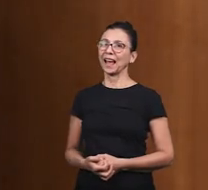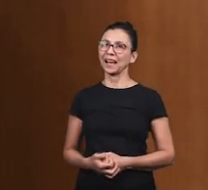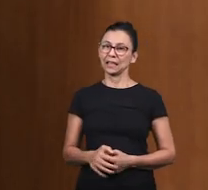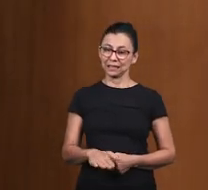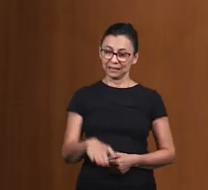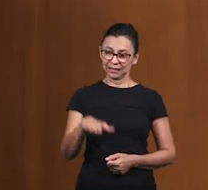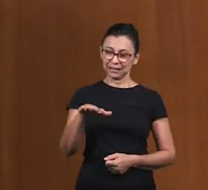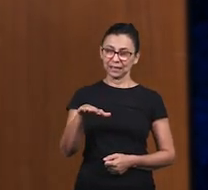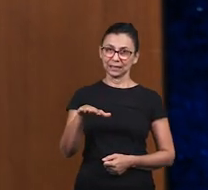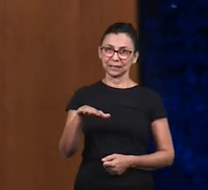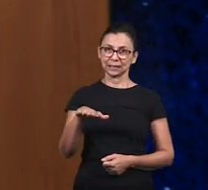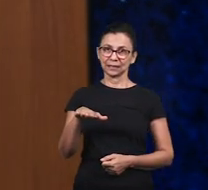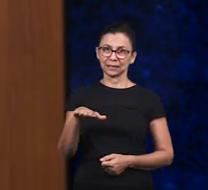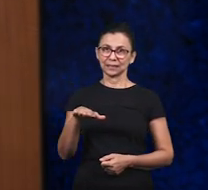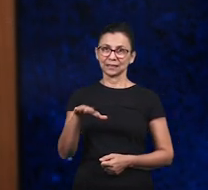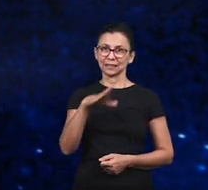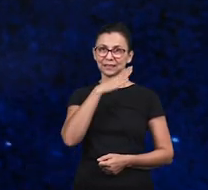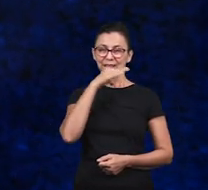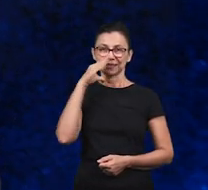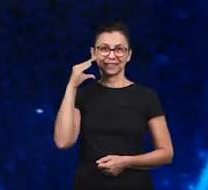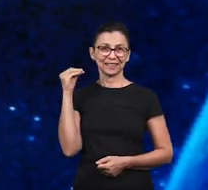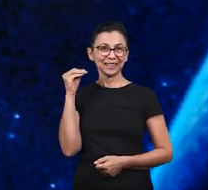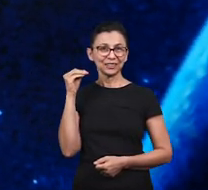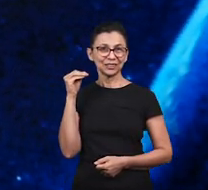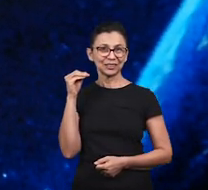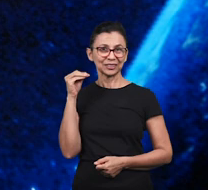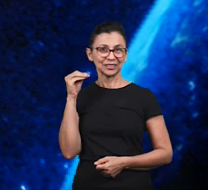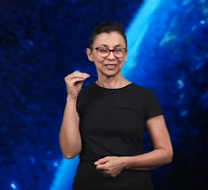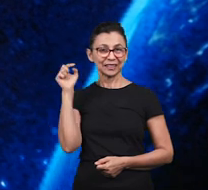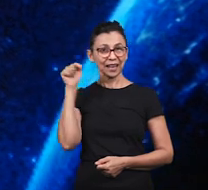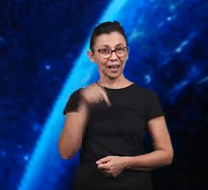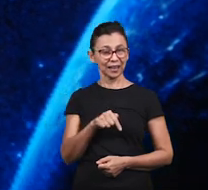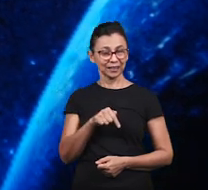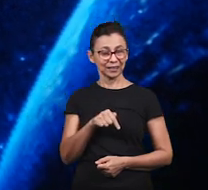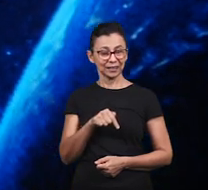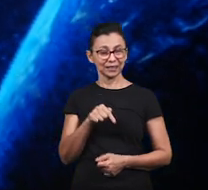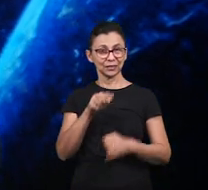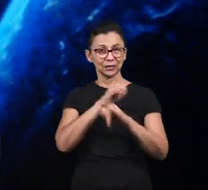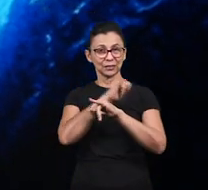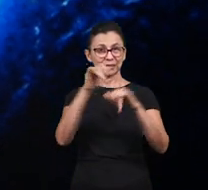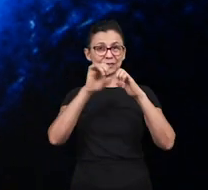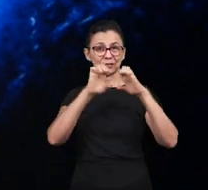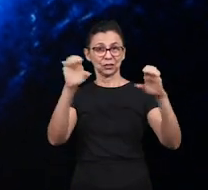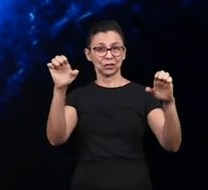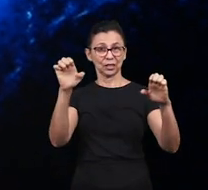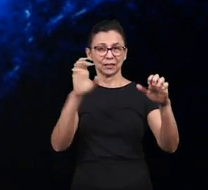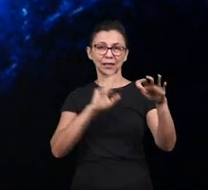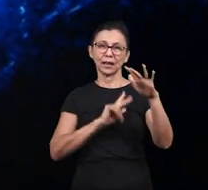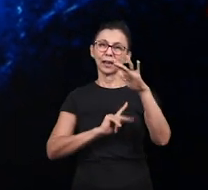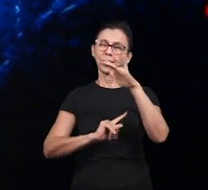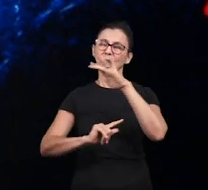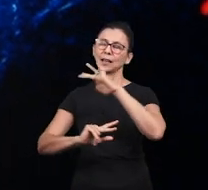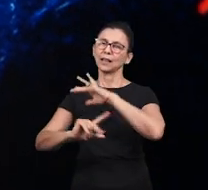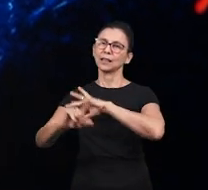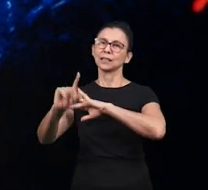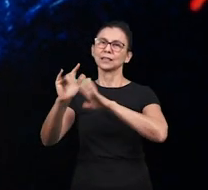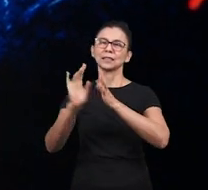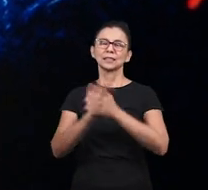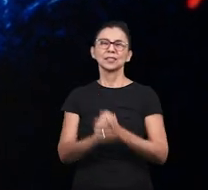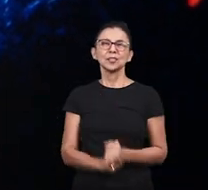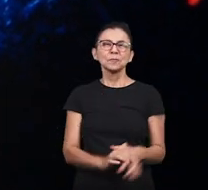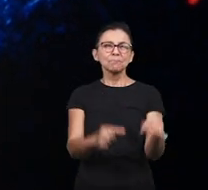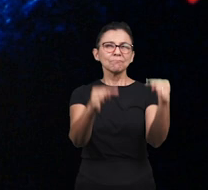Et l'enseignement pour les enfants intermédiaires et adolescents, ici dans la programmation en annonçant l'évangile